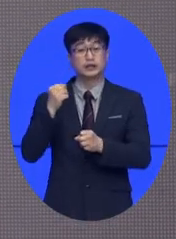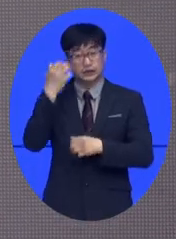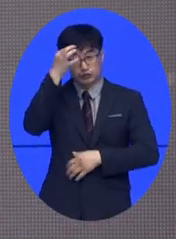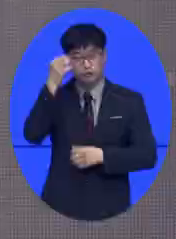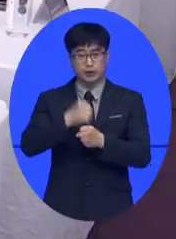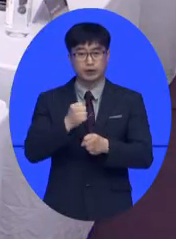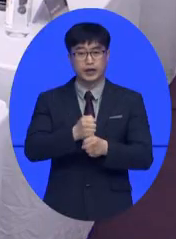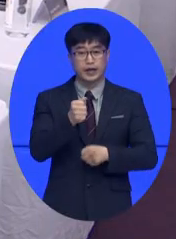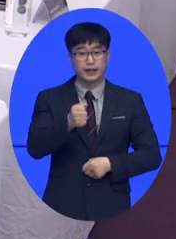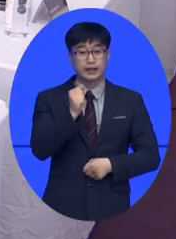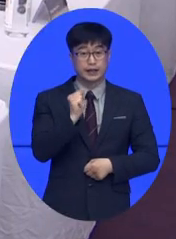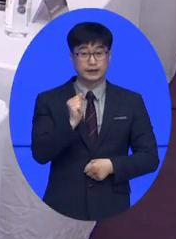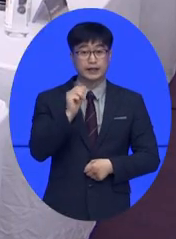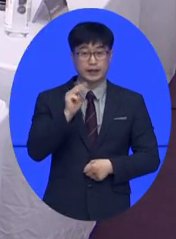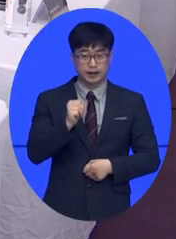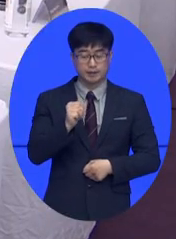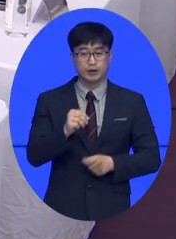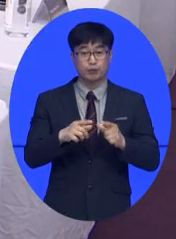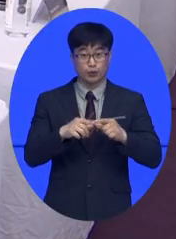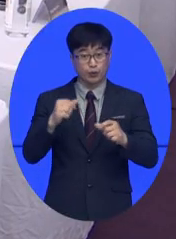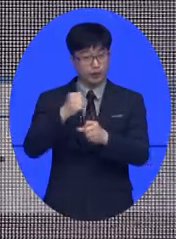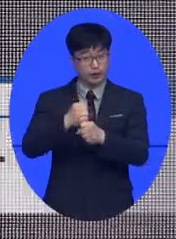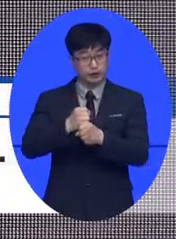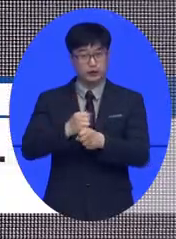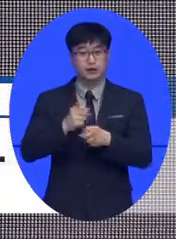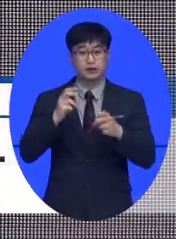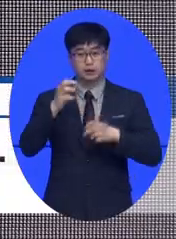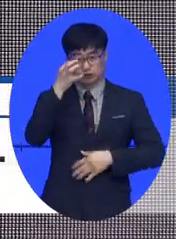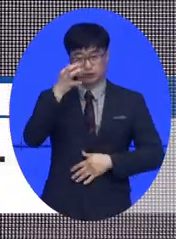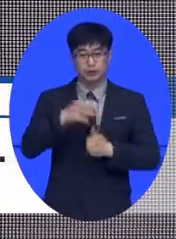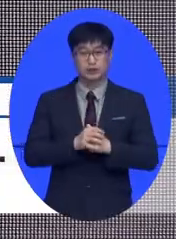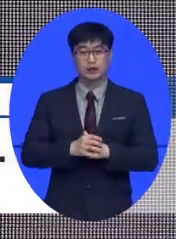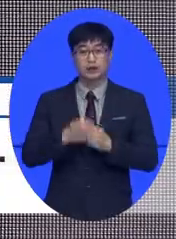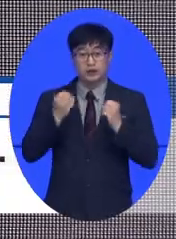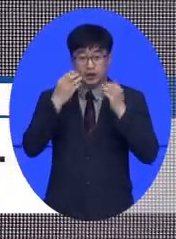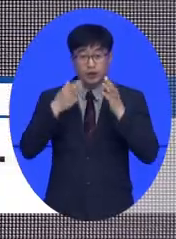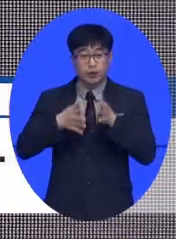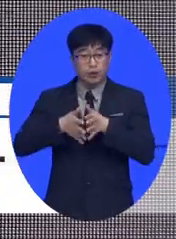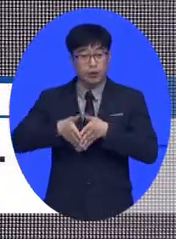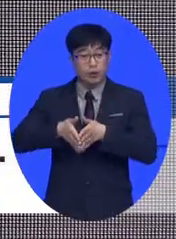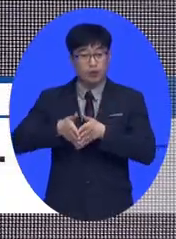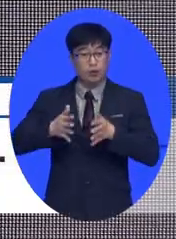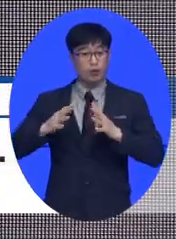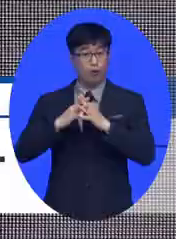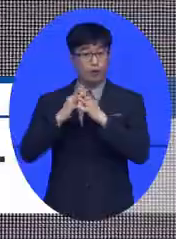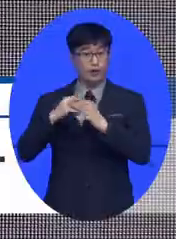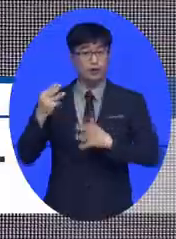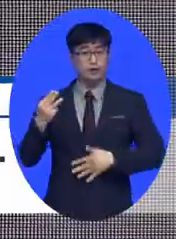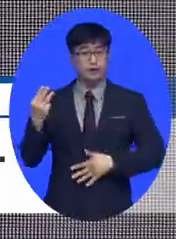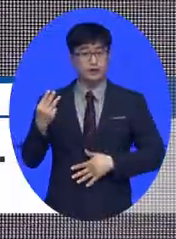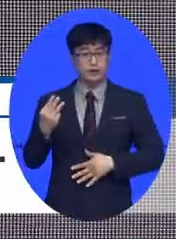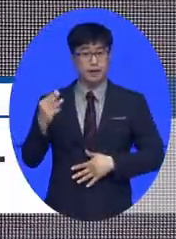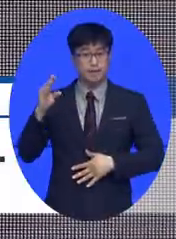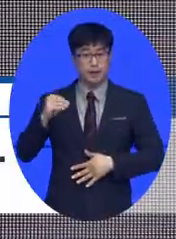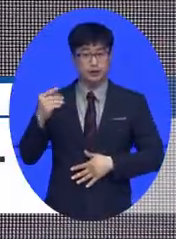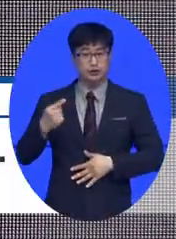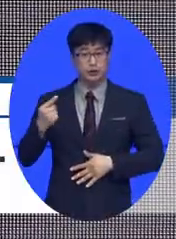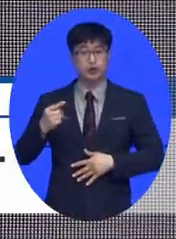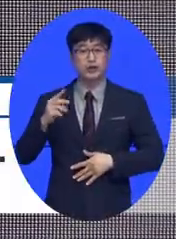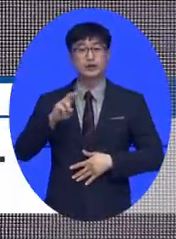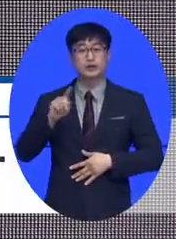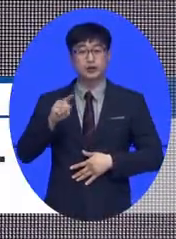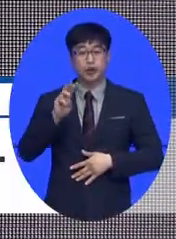ASM이 상용화한 기술입니다. 새 건물은 약 3만 1천 제곱미터의 지하 2층, 그 지상 6층